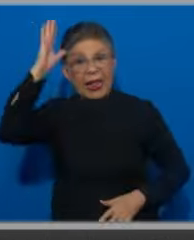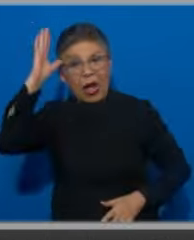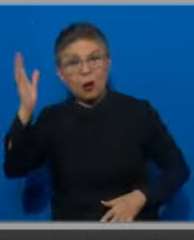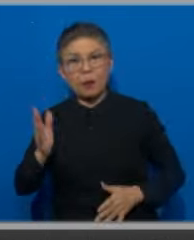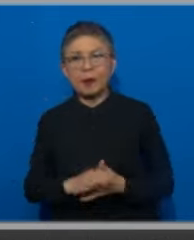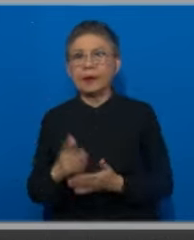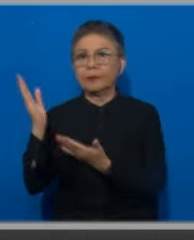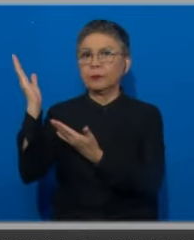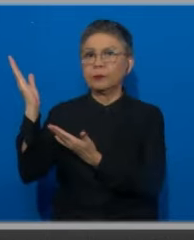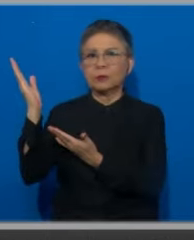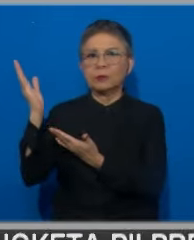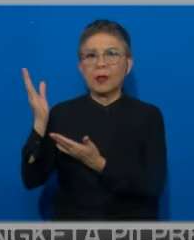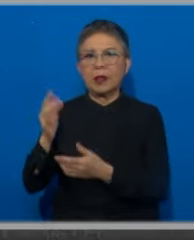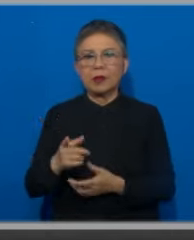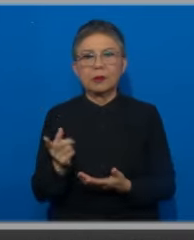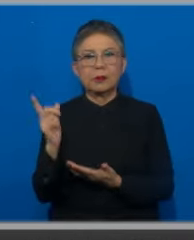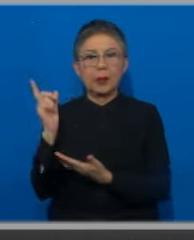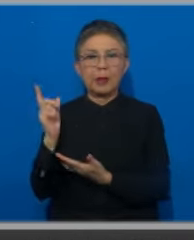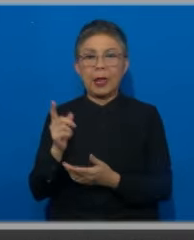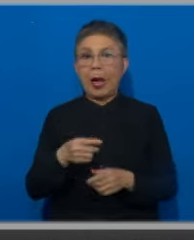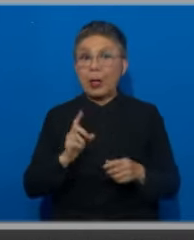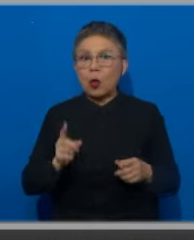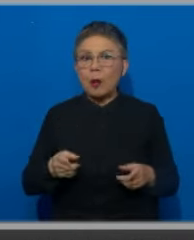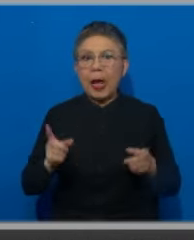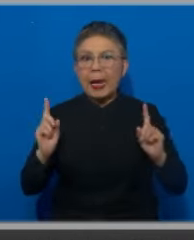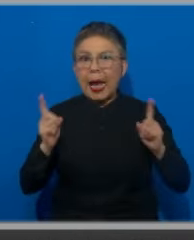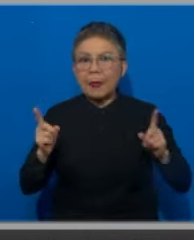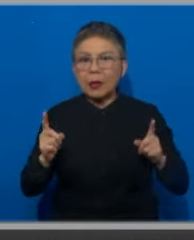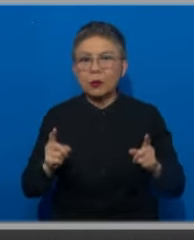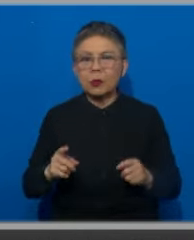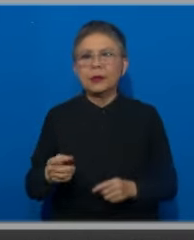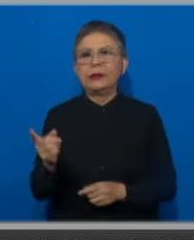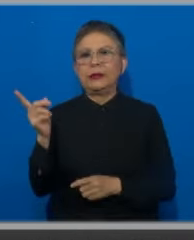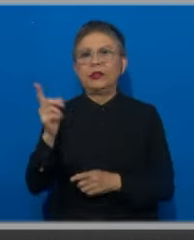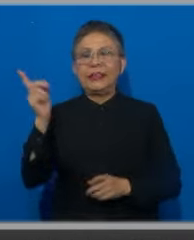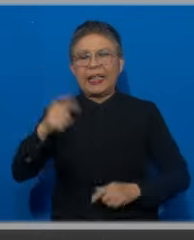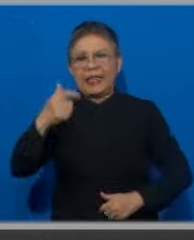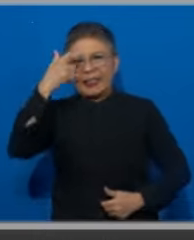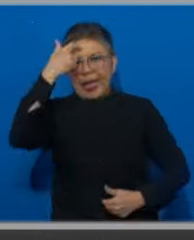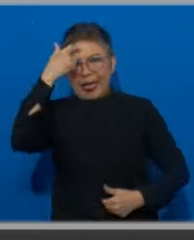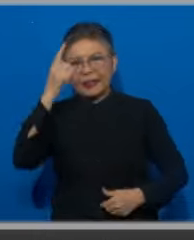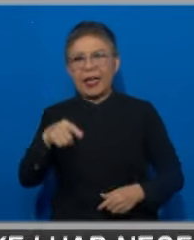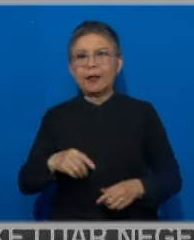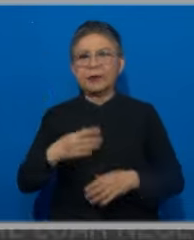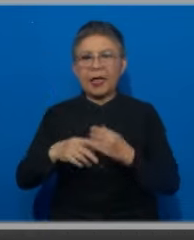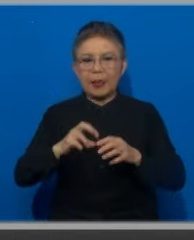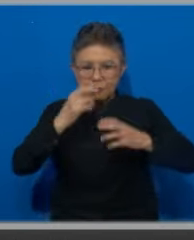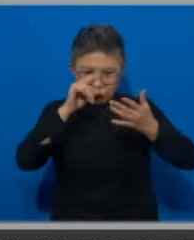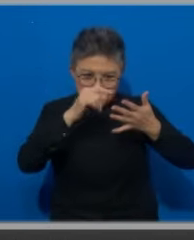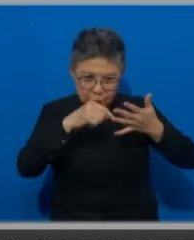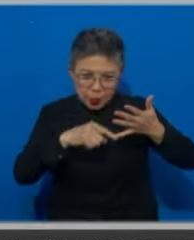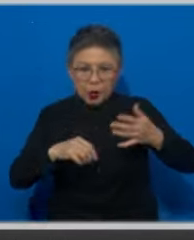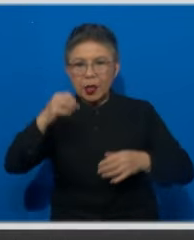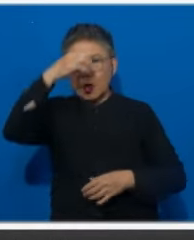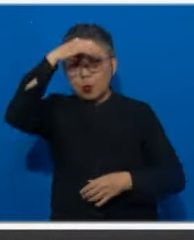Terakhir, akibat konten tebak-tebakannya yang menyinggung agama, Galih Los ditetapkan menjadi tersangka dan saat ini tengah menjalani pemeriksaan di